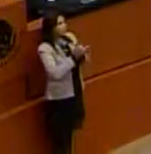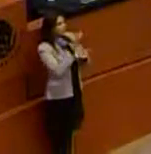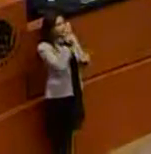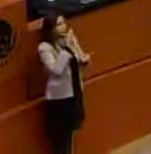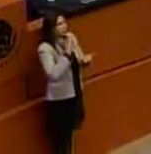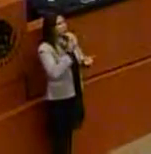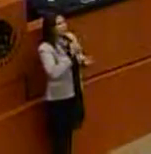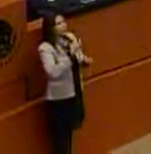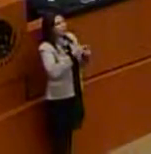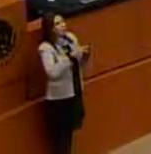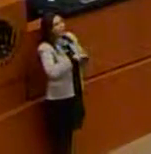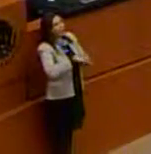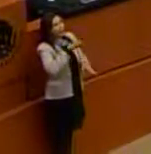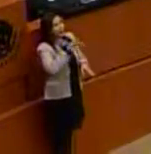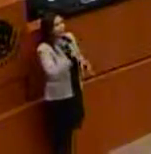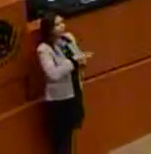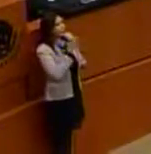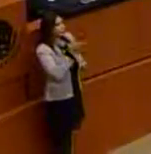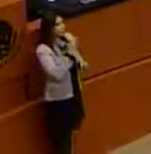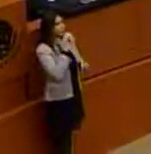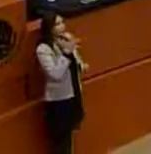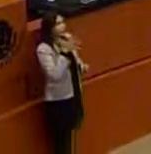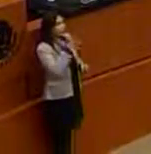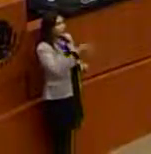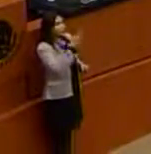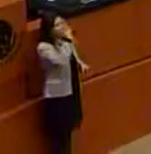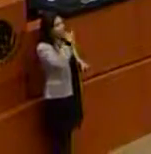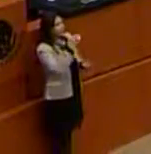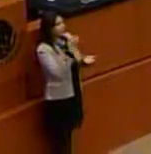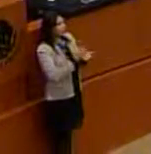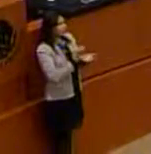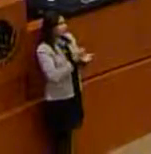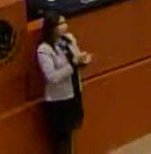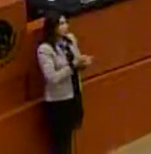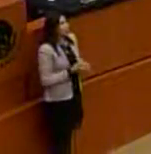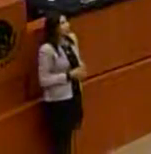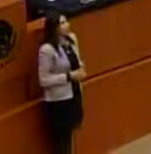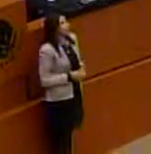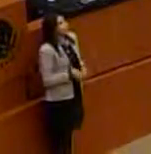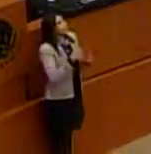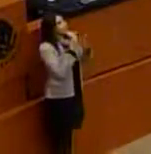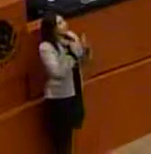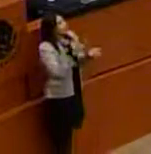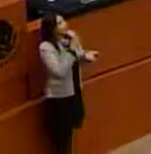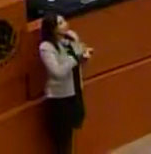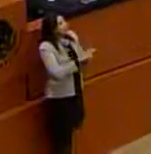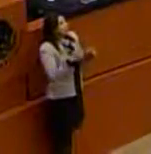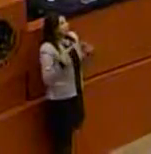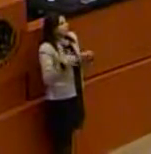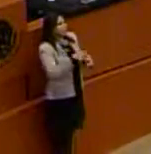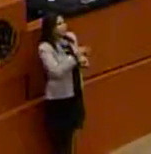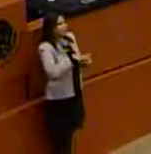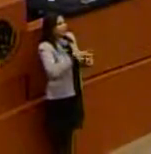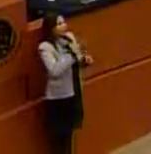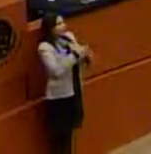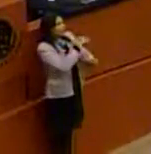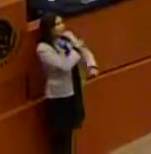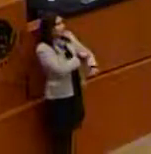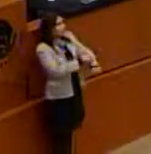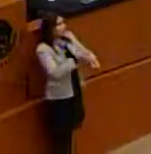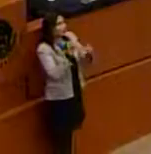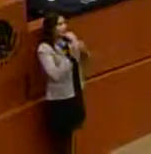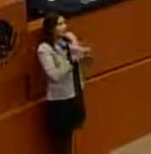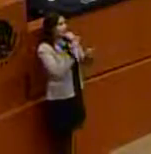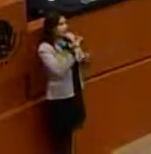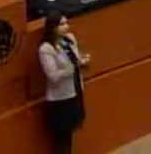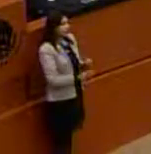porteur pour l'avenir d'une économie. Le RBI démocratise et renforce la famille en apportant une indépendance économique à chacun de ses